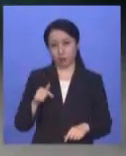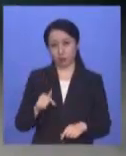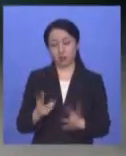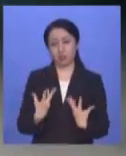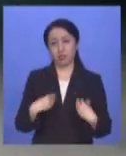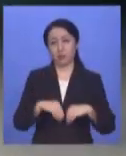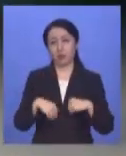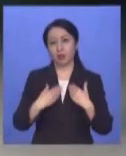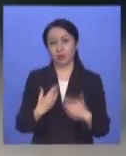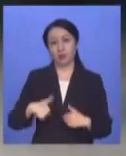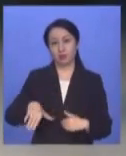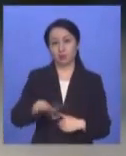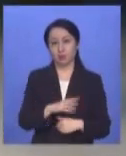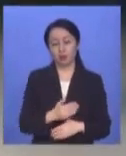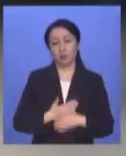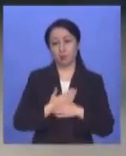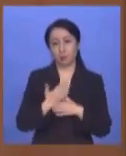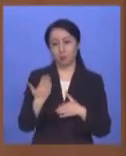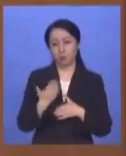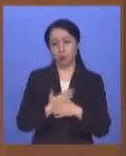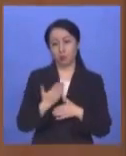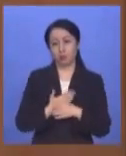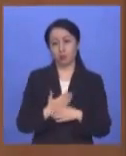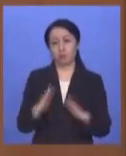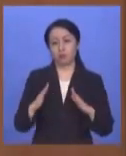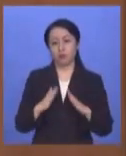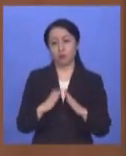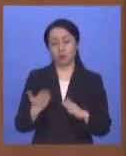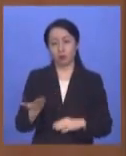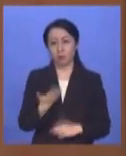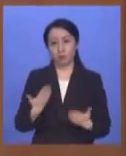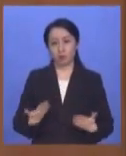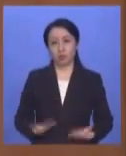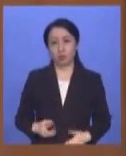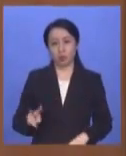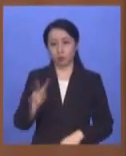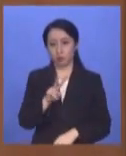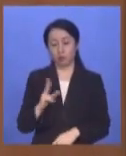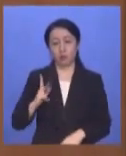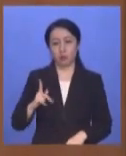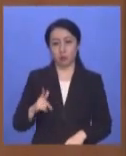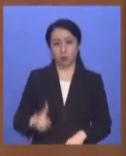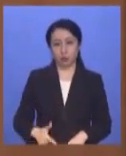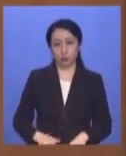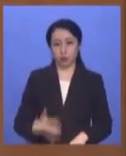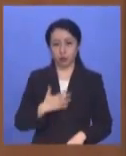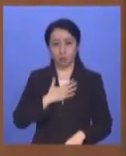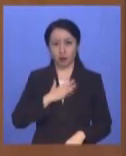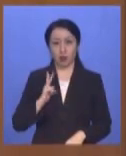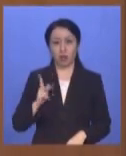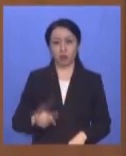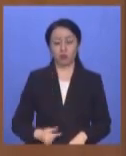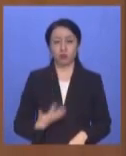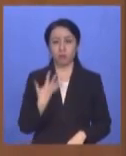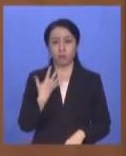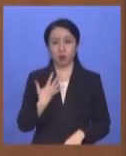семье оказывается всесторонняя помощь. В доме мы проживали вдвоем с дочерью, я и моя дочь 5 лет.